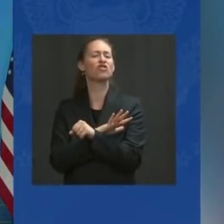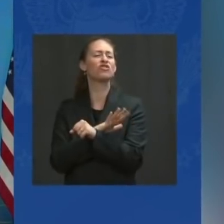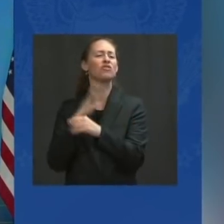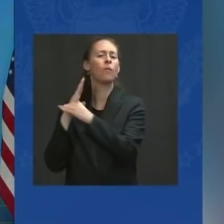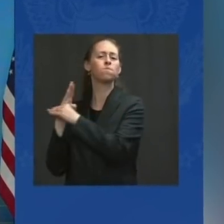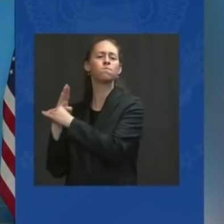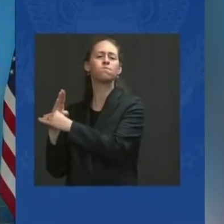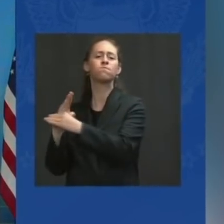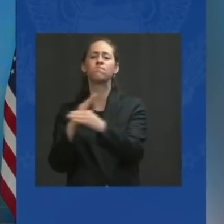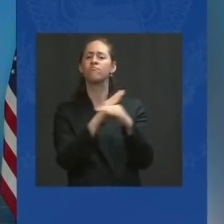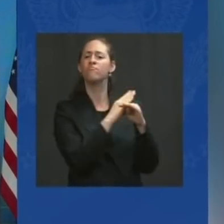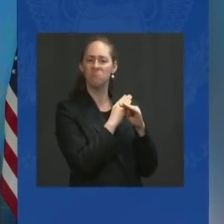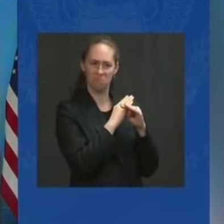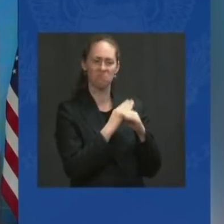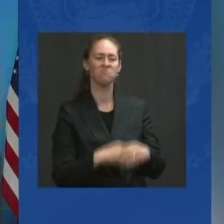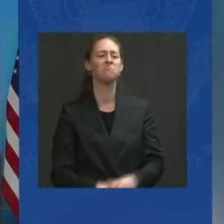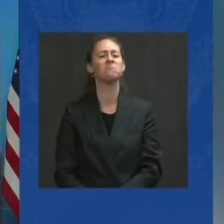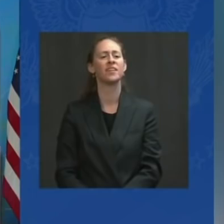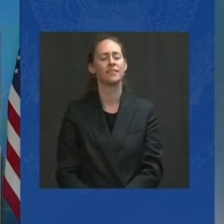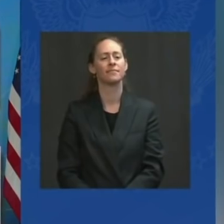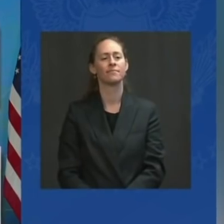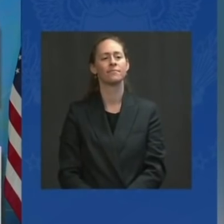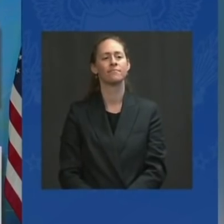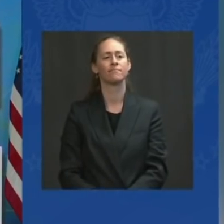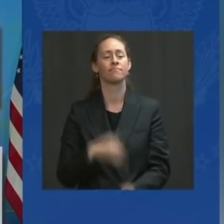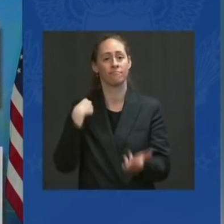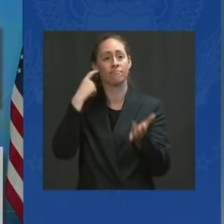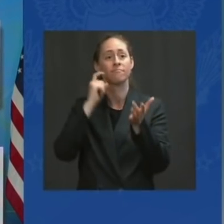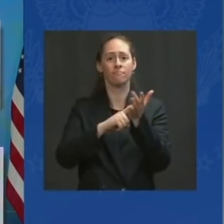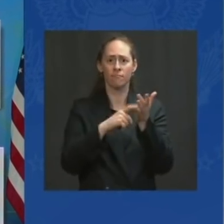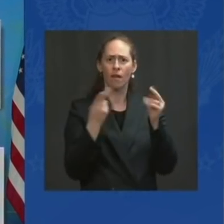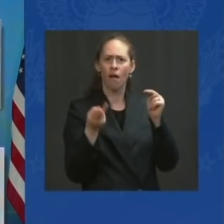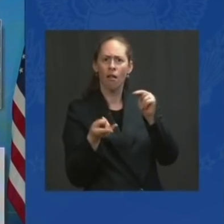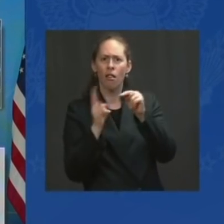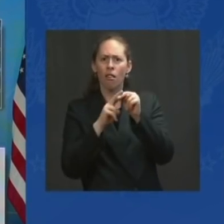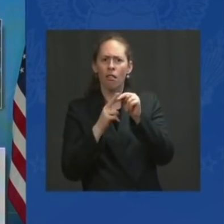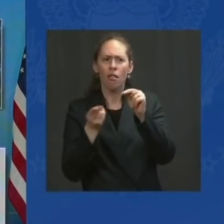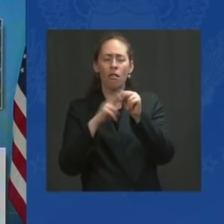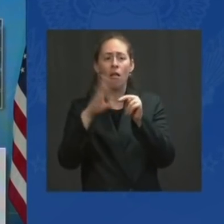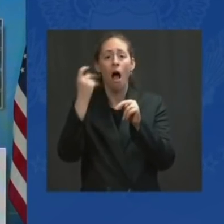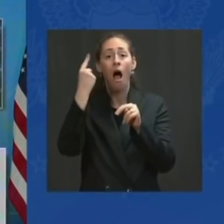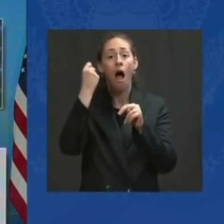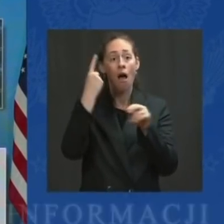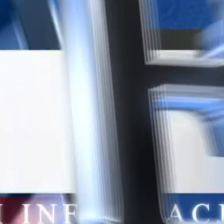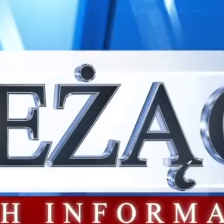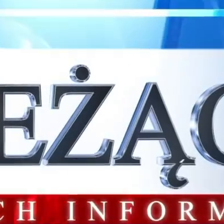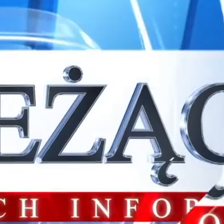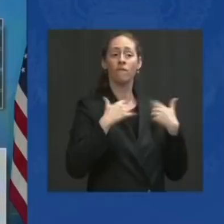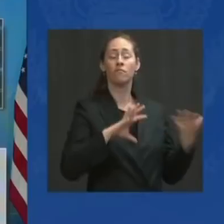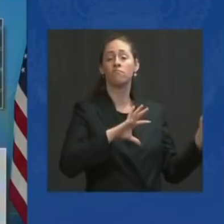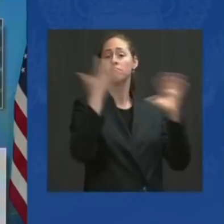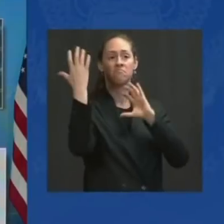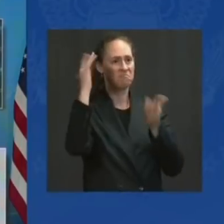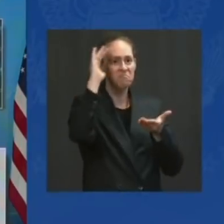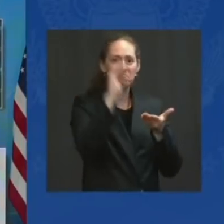Stwierdził, że jest to poczucie błędne, wskazując na badania sugerujące, że szerzący się wariant Delta częściej niż inne odmiany wywołuje ciężkie objawy.